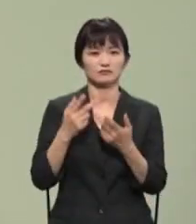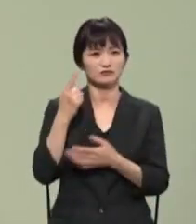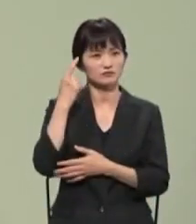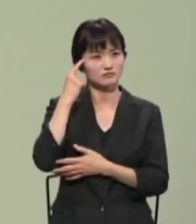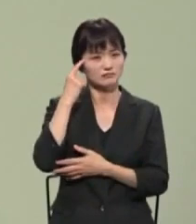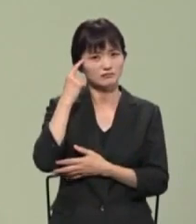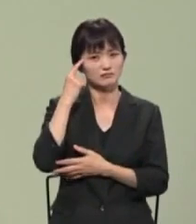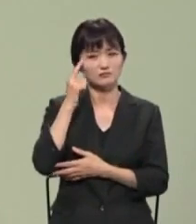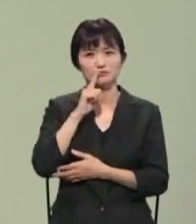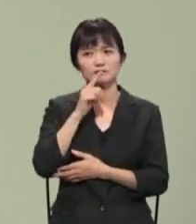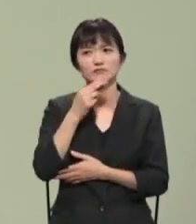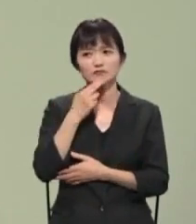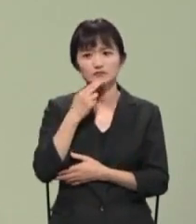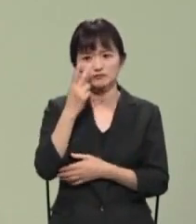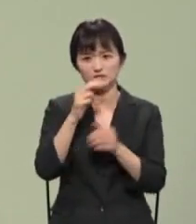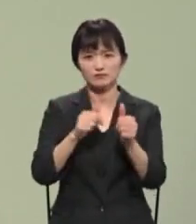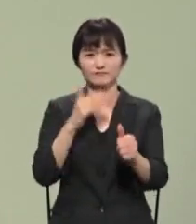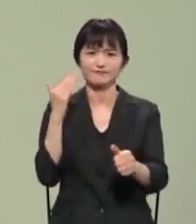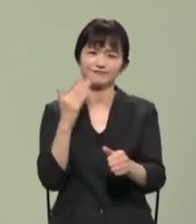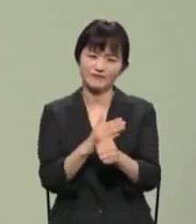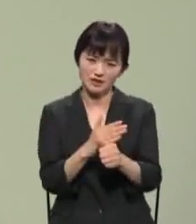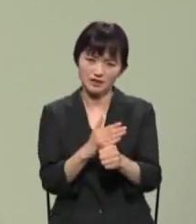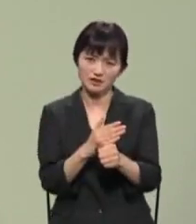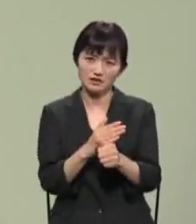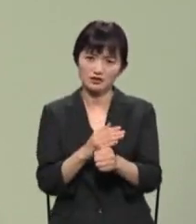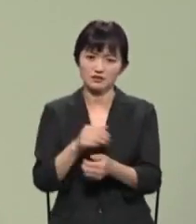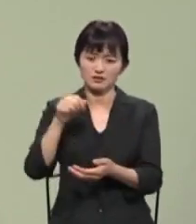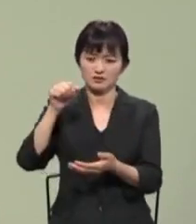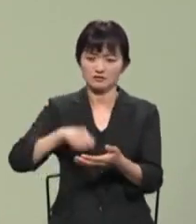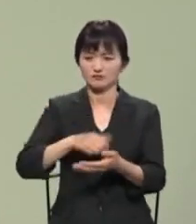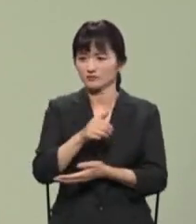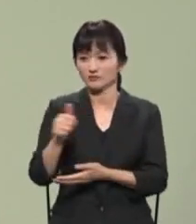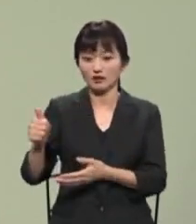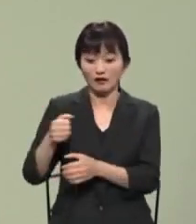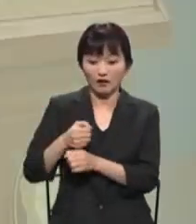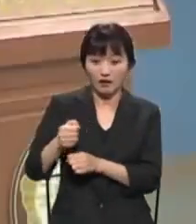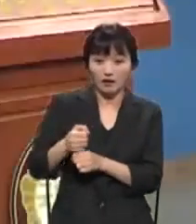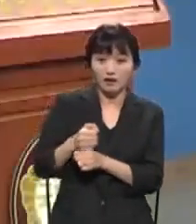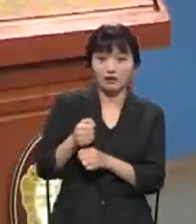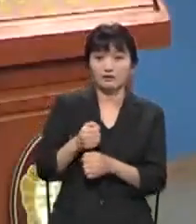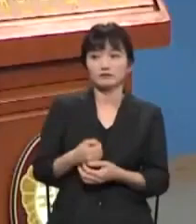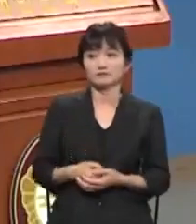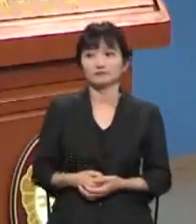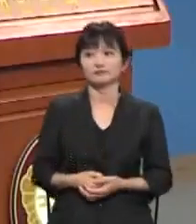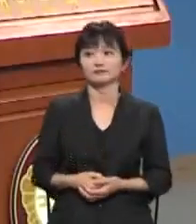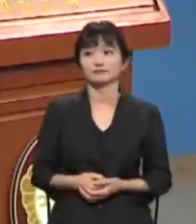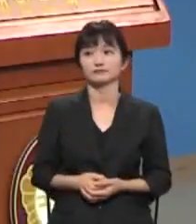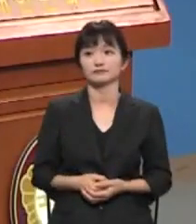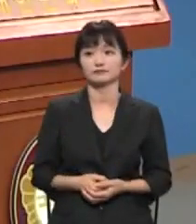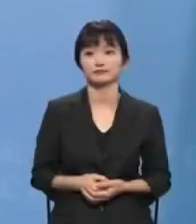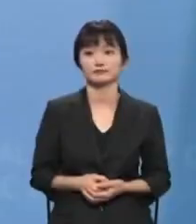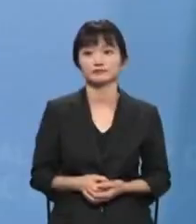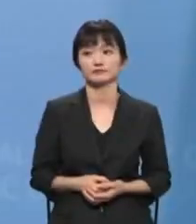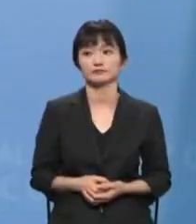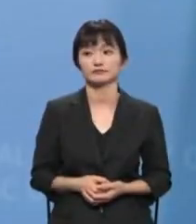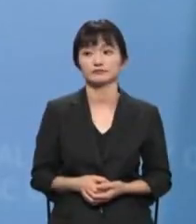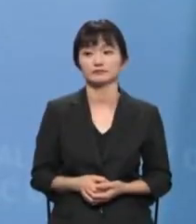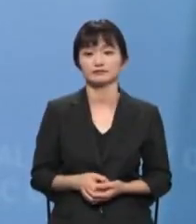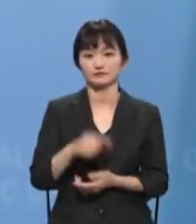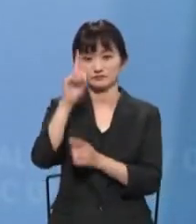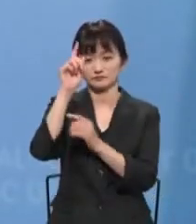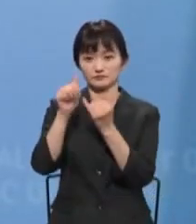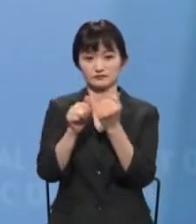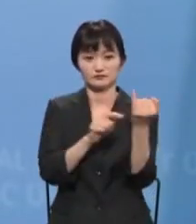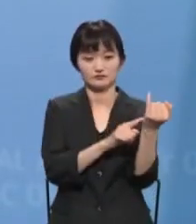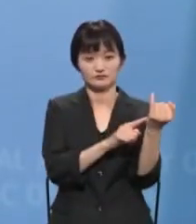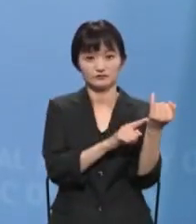상태에서 변호인이 해임됐다고 하니, 뭐, 네. 재판관들도 아마 굉장히 당황하셨을 거라는 생각이 드는데요. 네. 근데 일단 이, 부인, 그러니까